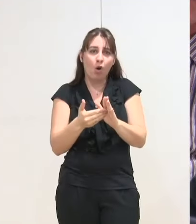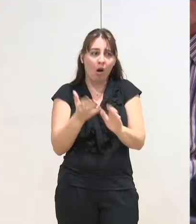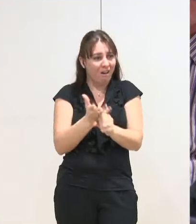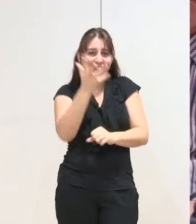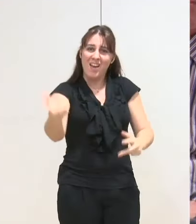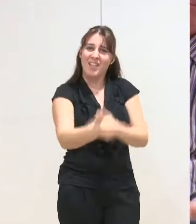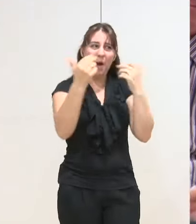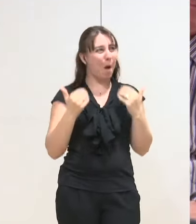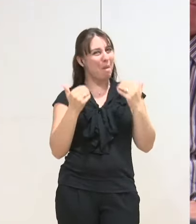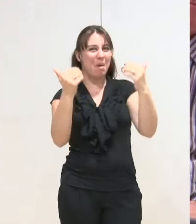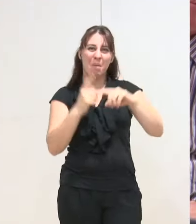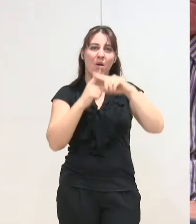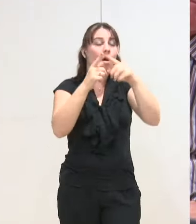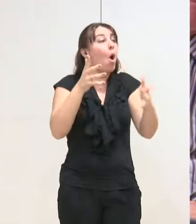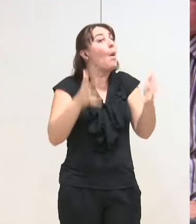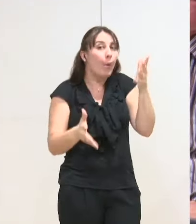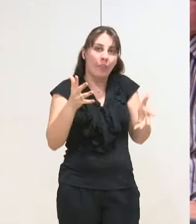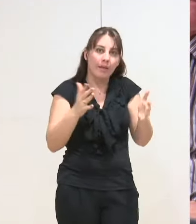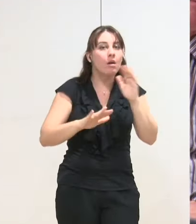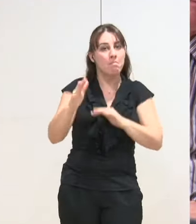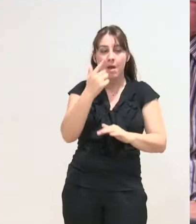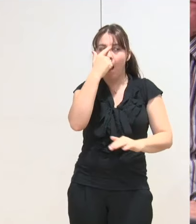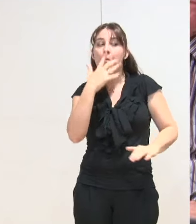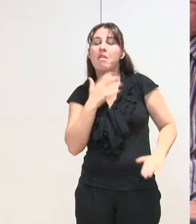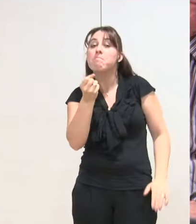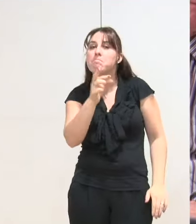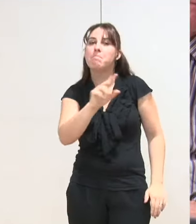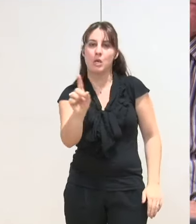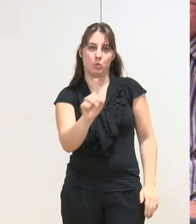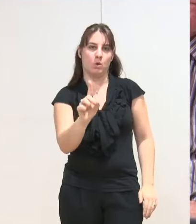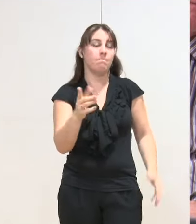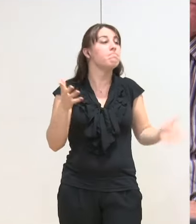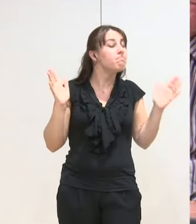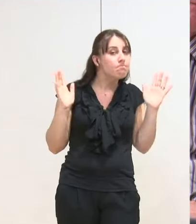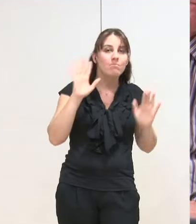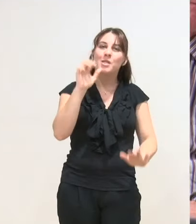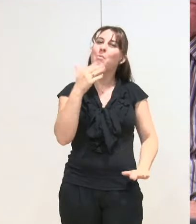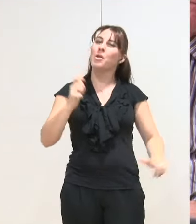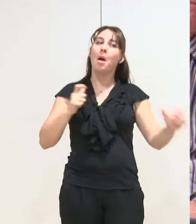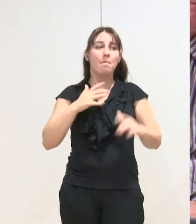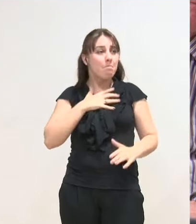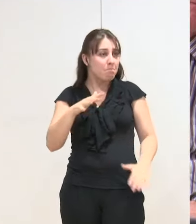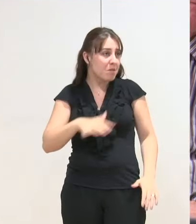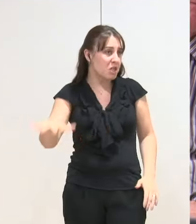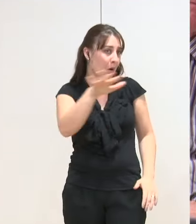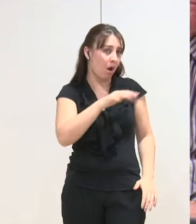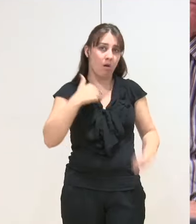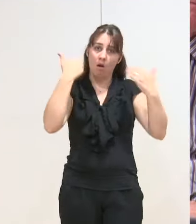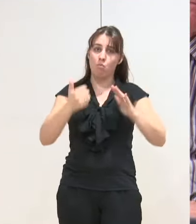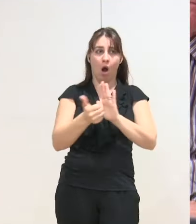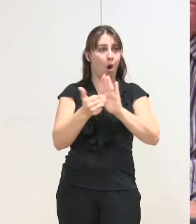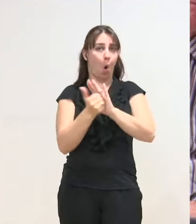à venir je dis peut-être mais je dis c'est pas sûr voilà pourquoi mes chers collègues je joue pleinement mon rôle